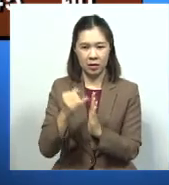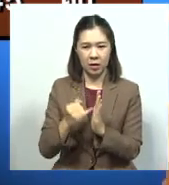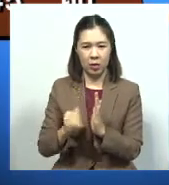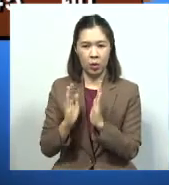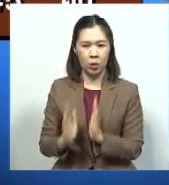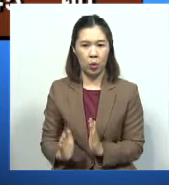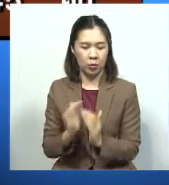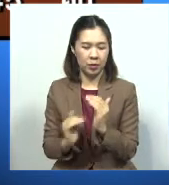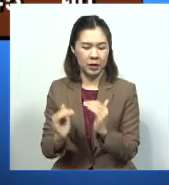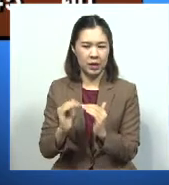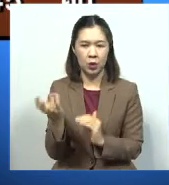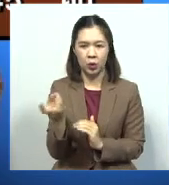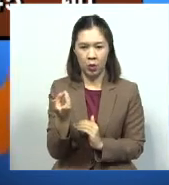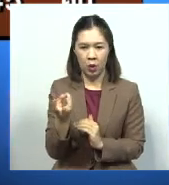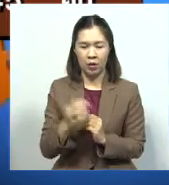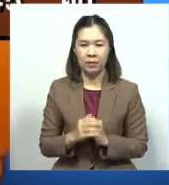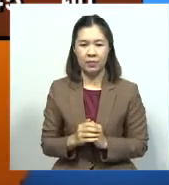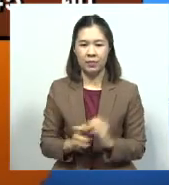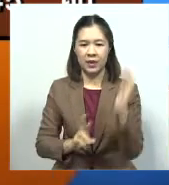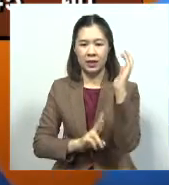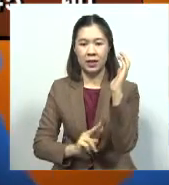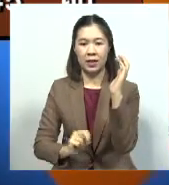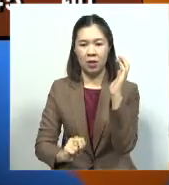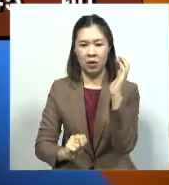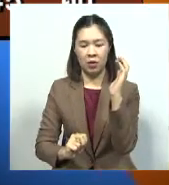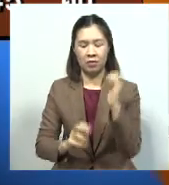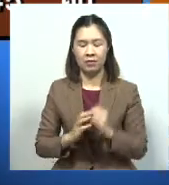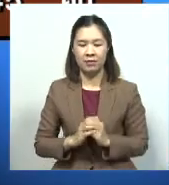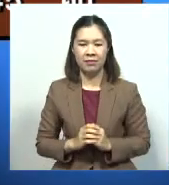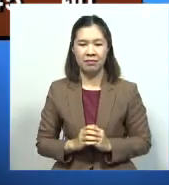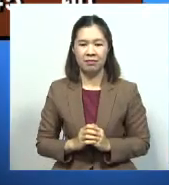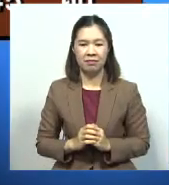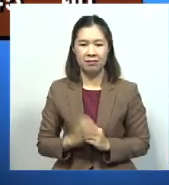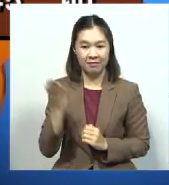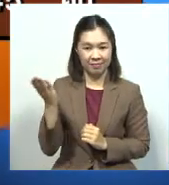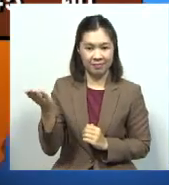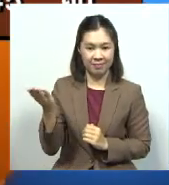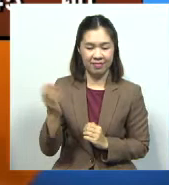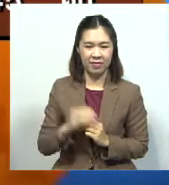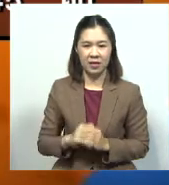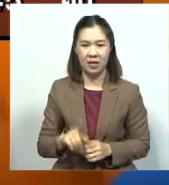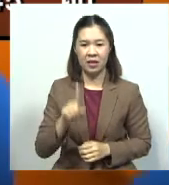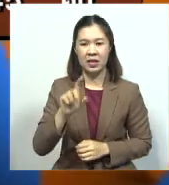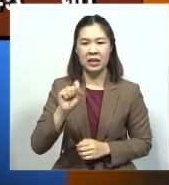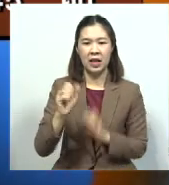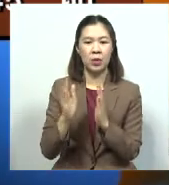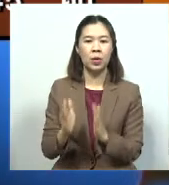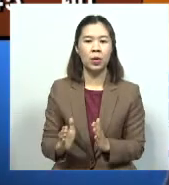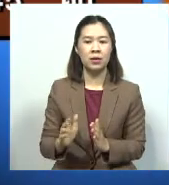ผู้มีสิทธิ์เลือกตั้งน้อยนั่นก็คือ ระนองค่ะที่ระนองนี่ขึ้นให้เห็นหน้าจอนะคะระนองเนี่ยมีแสนกว่าค